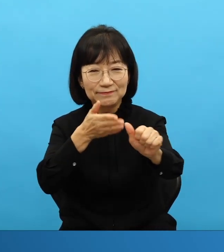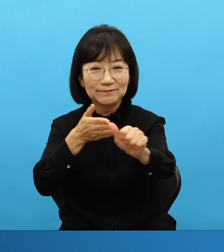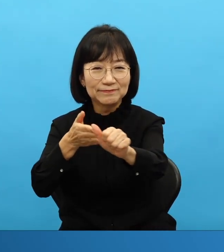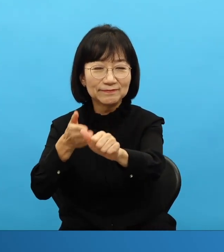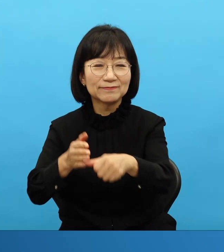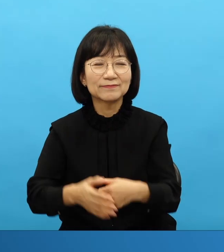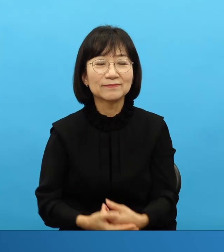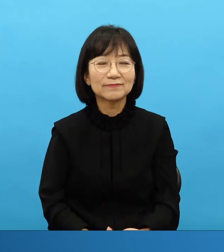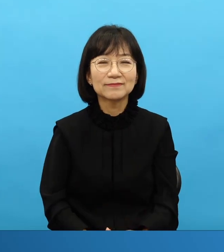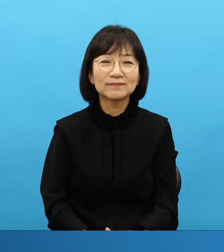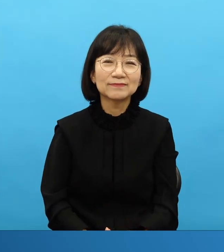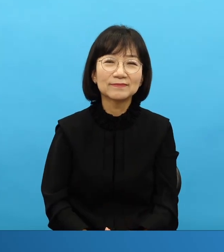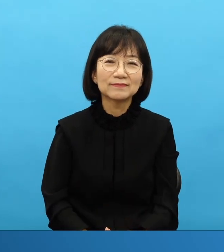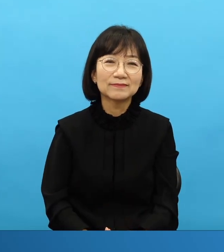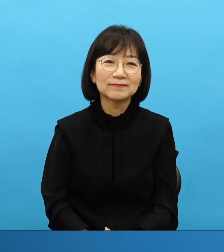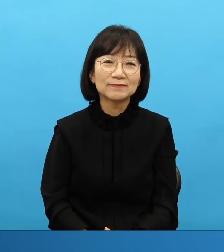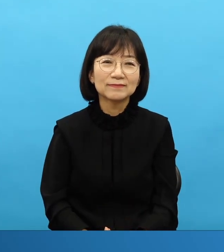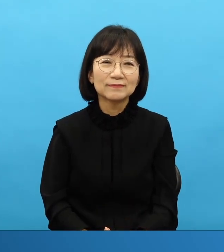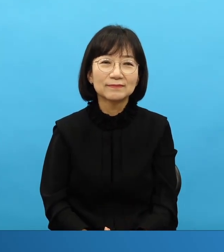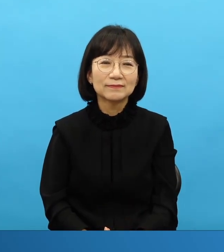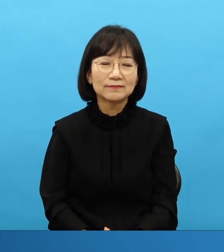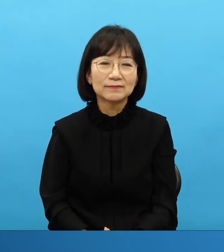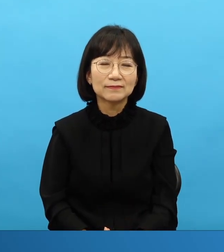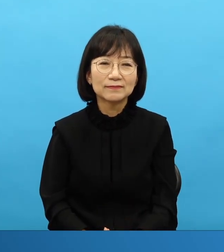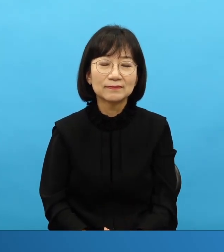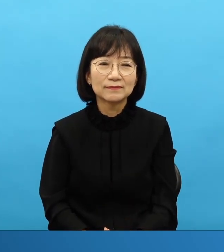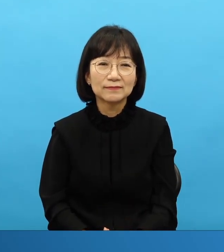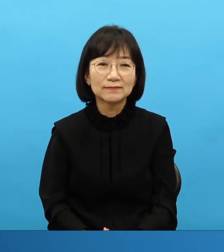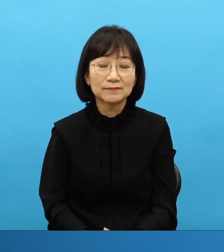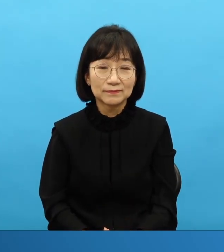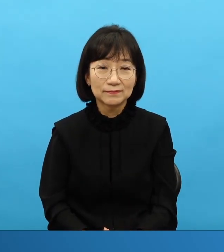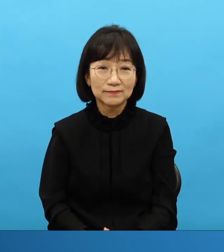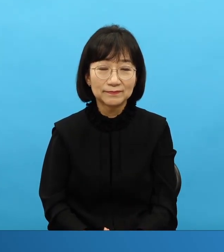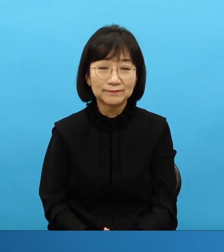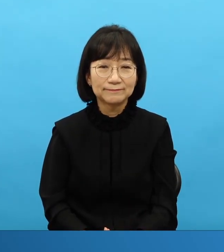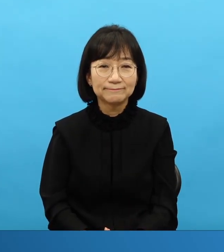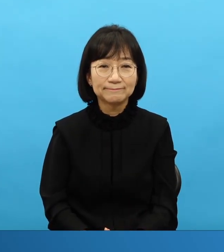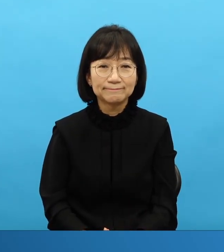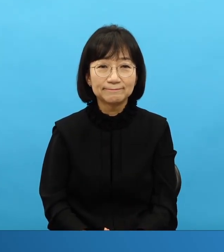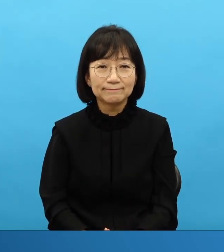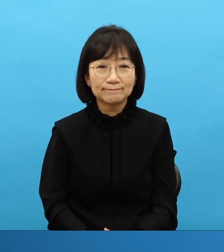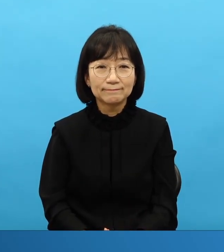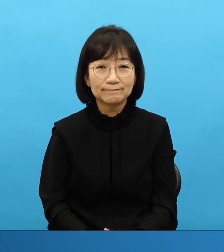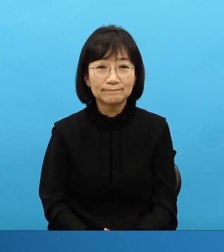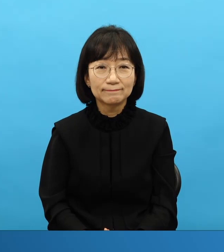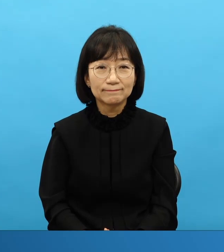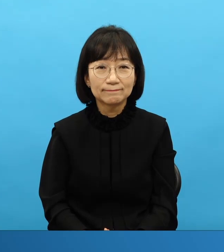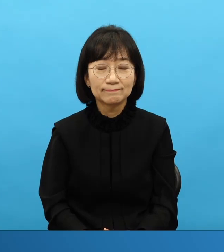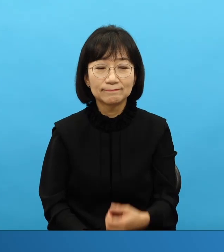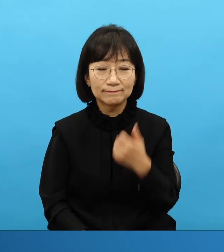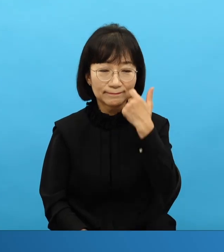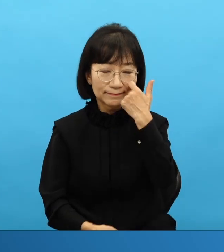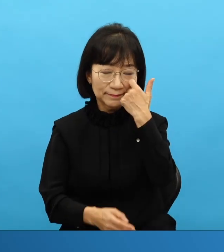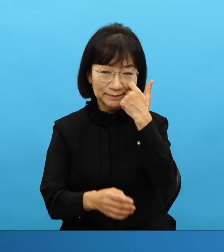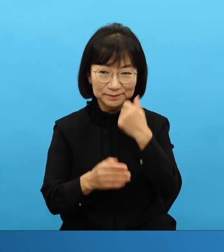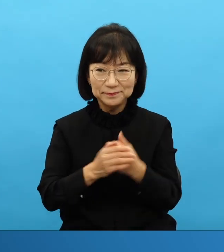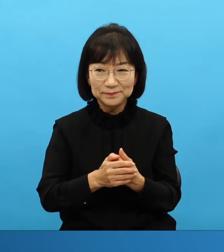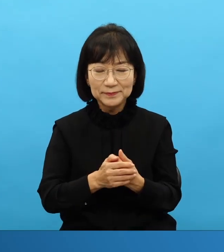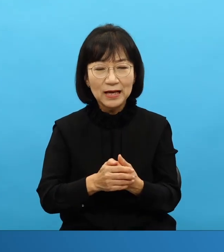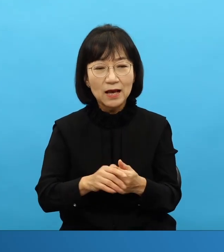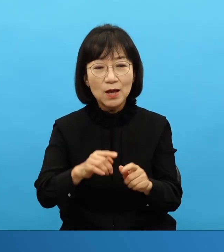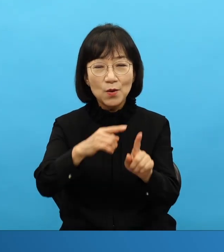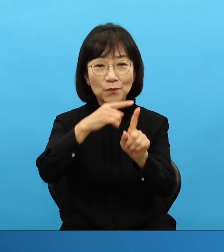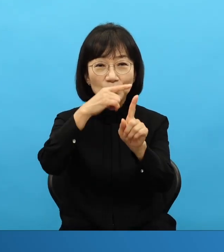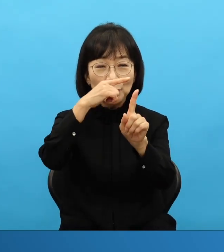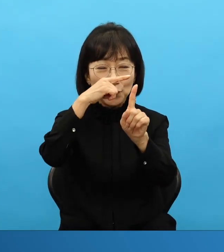한마디 해가지고 교회 떠나는 사람들이 있어요. 有不少人呢，因着人的一句话 제가 그 离开教 사람들은 会。 말하고 싶어요. 我想对那些人说